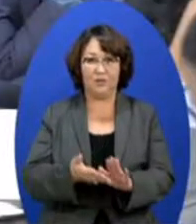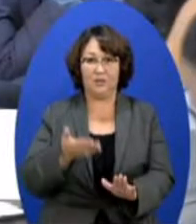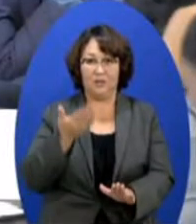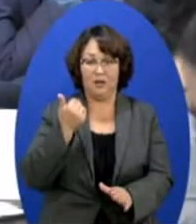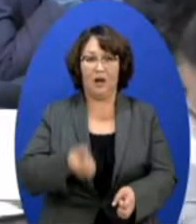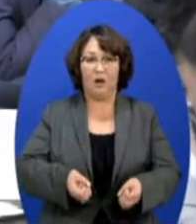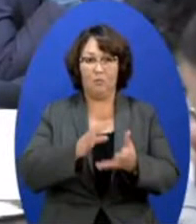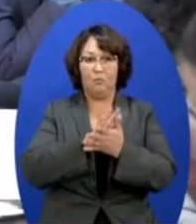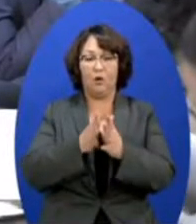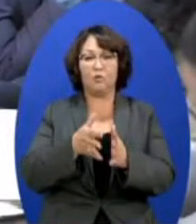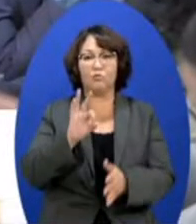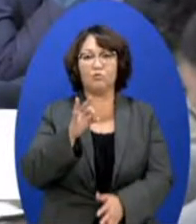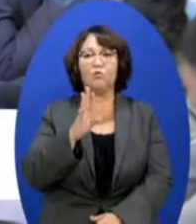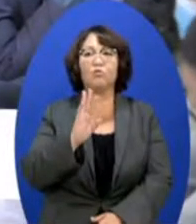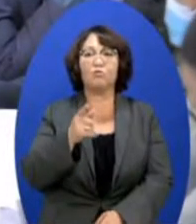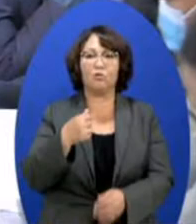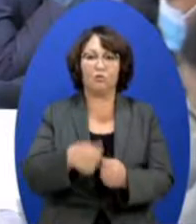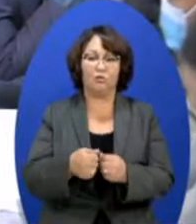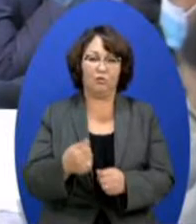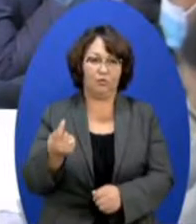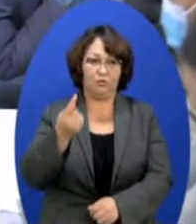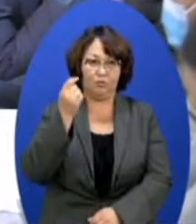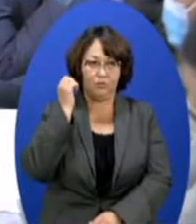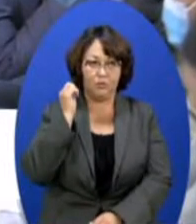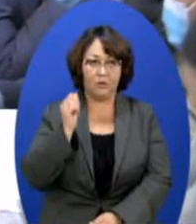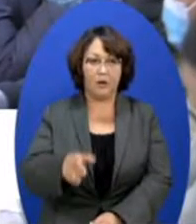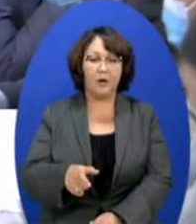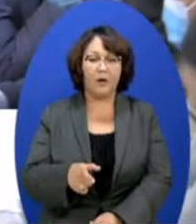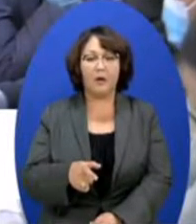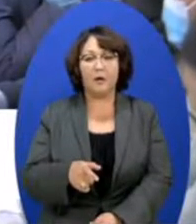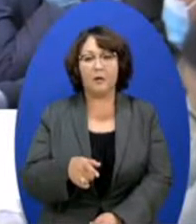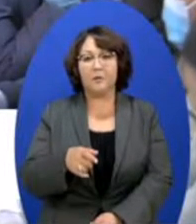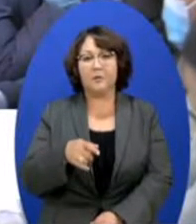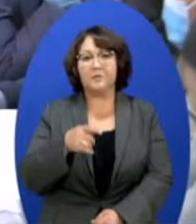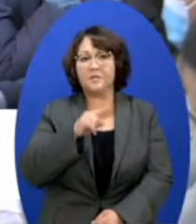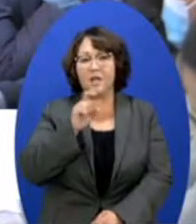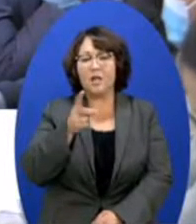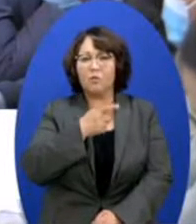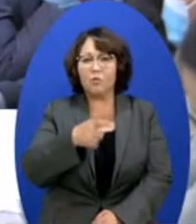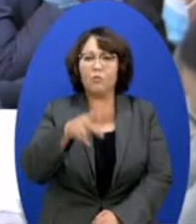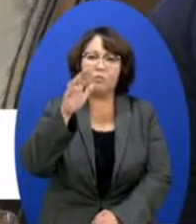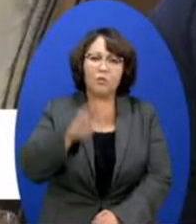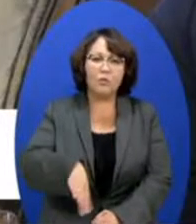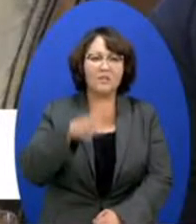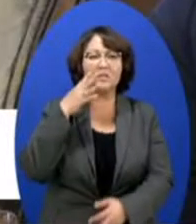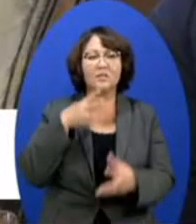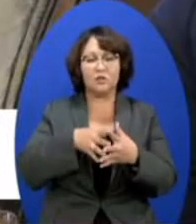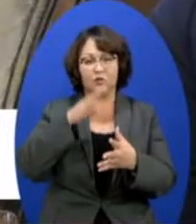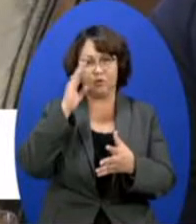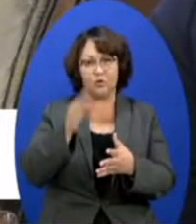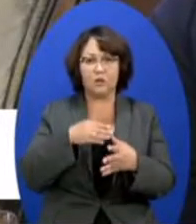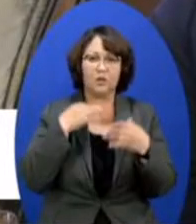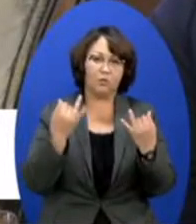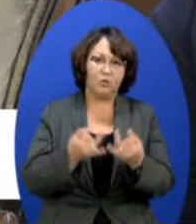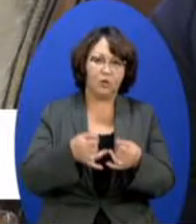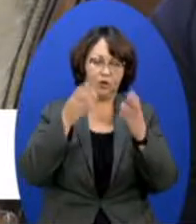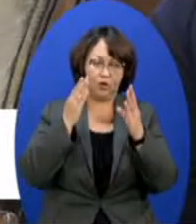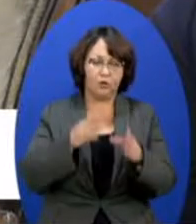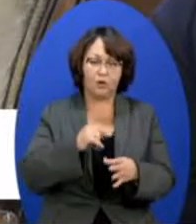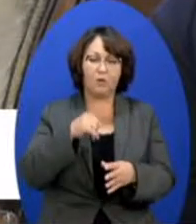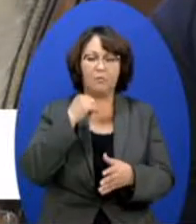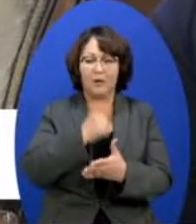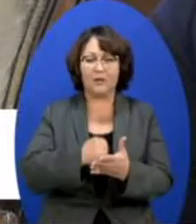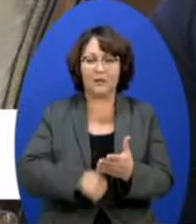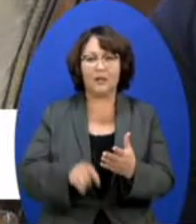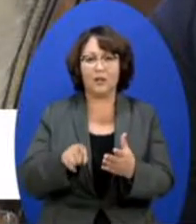яхаа өртөг өндөртэй. Улсын хурлын дарга Зандан Шатар уулзалтын төгсгөлд ээлжид бус чуулганаар зээлийн хүү бууруулах стратеги тодорхойлсон. Улсын хурлын тогтоол